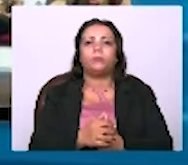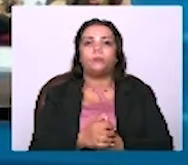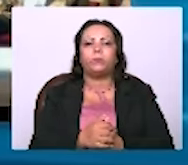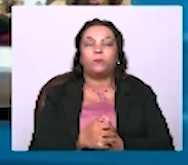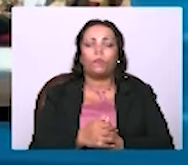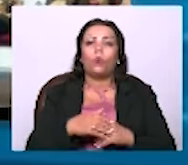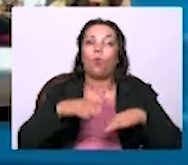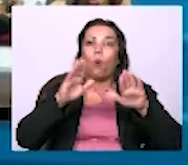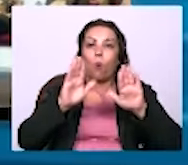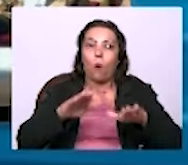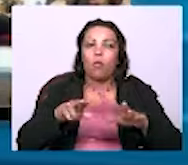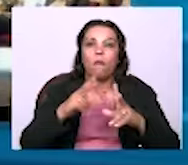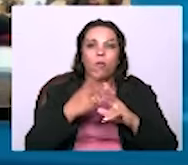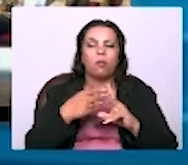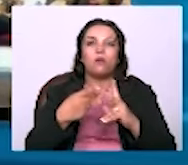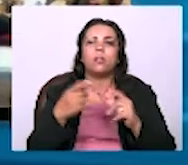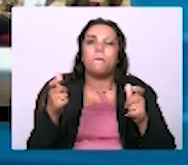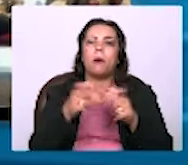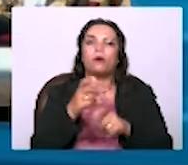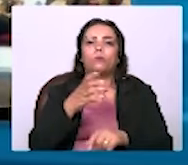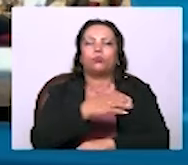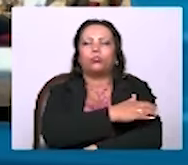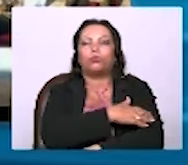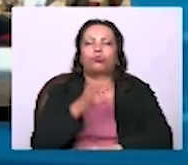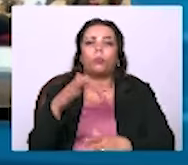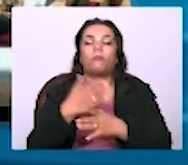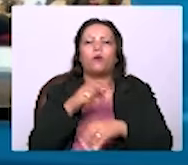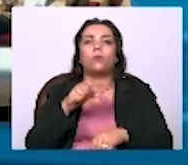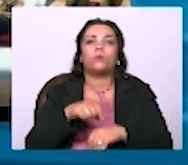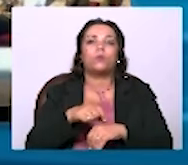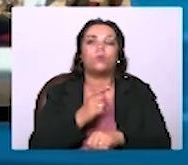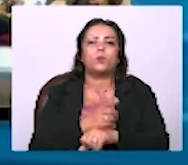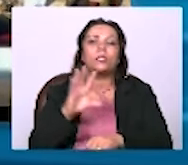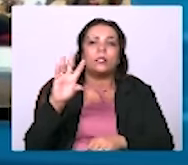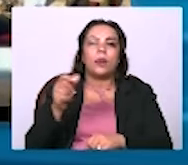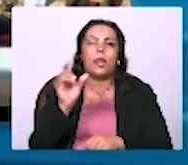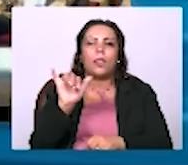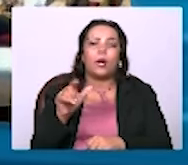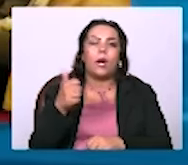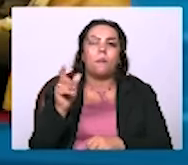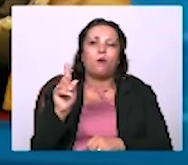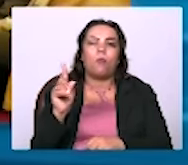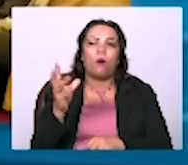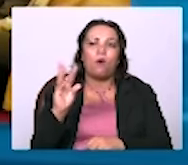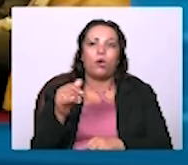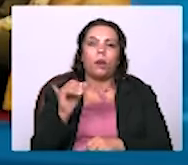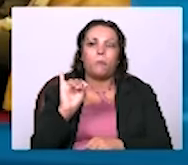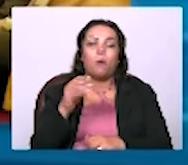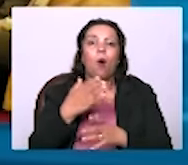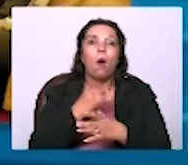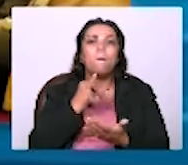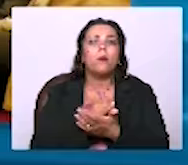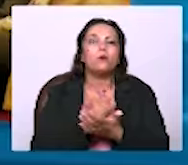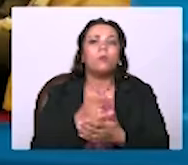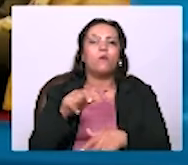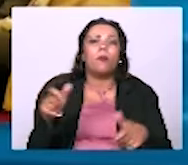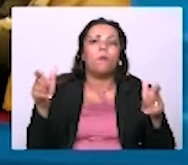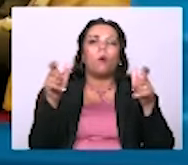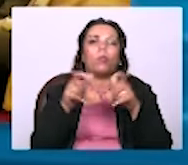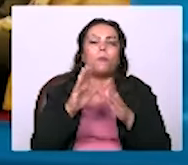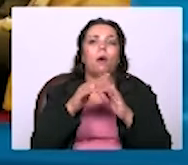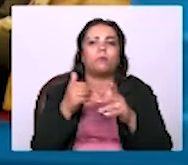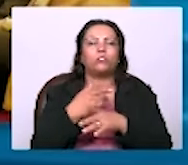وحضر فيها بعض البرلمانيين وكان فيها ايضا الاستاذ هاني ابراهيم وهو من قيادات المجتمع